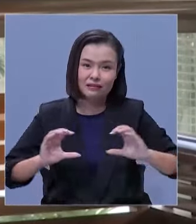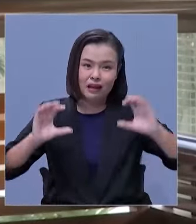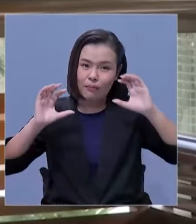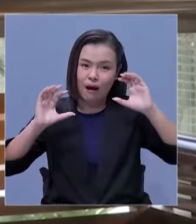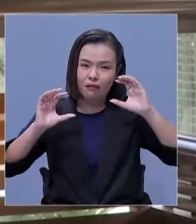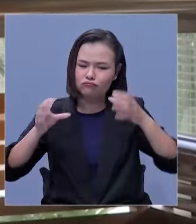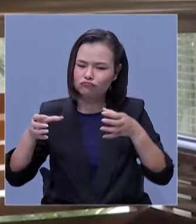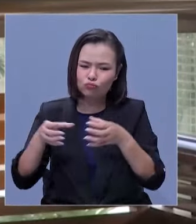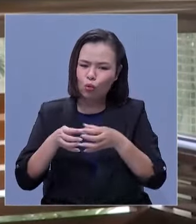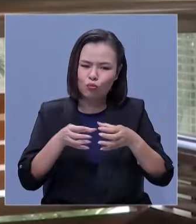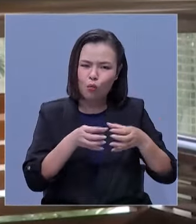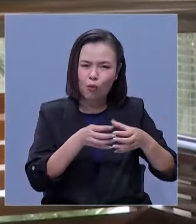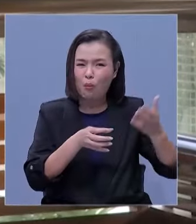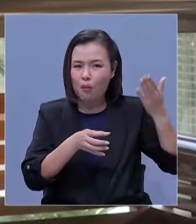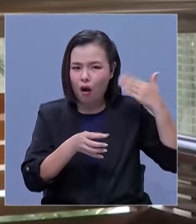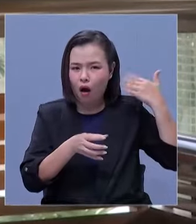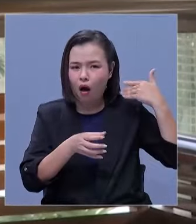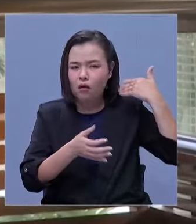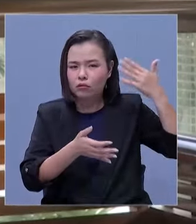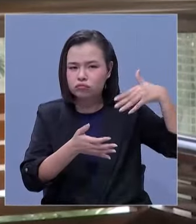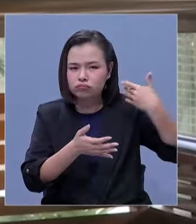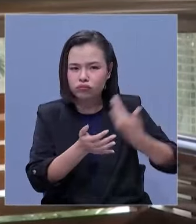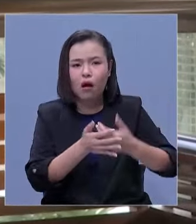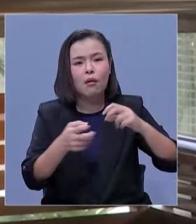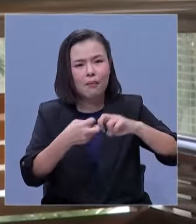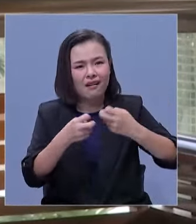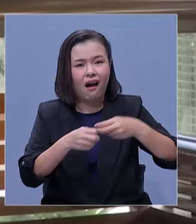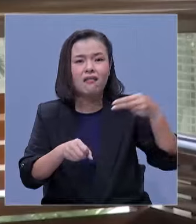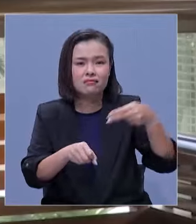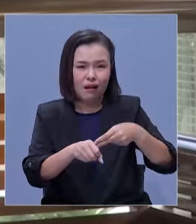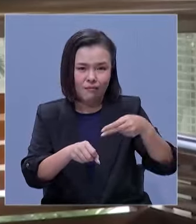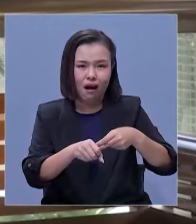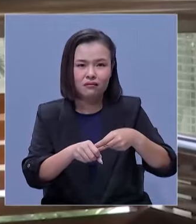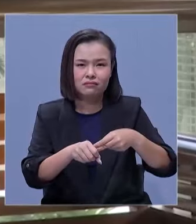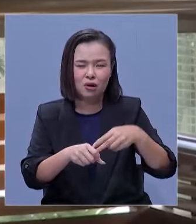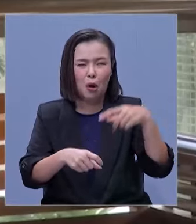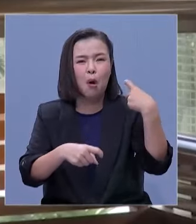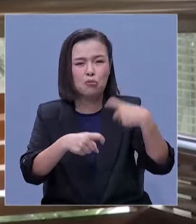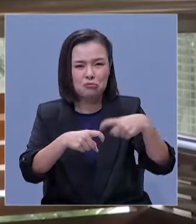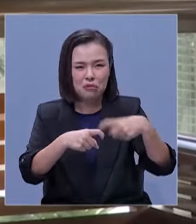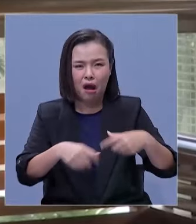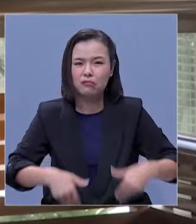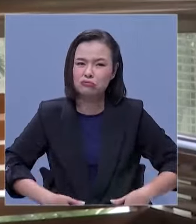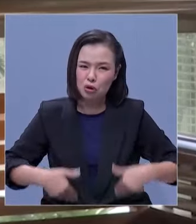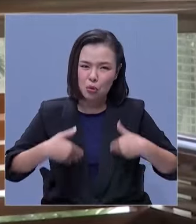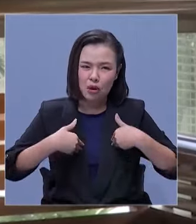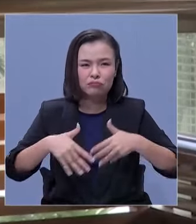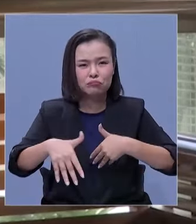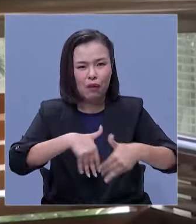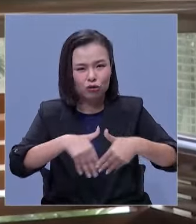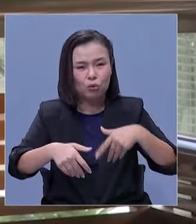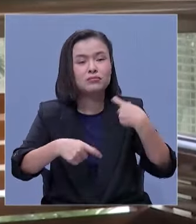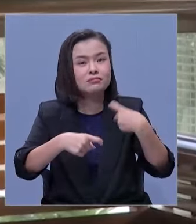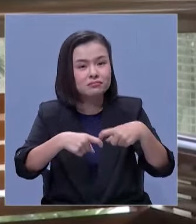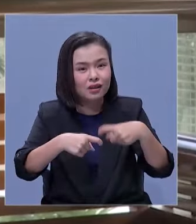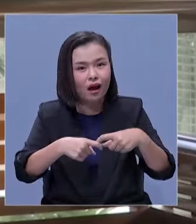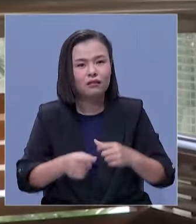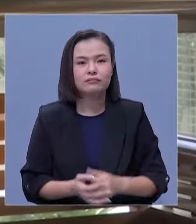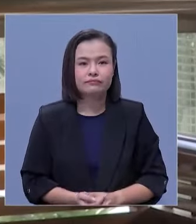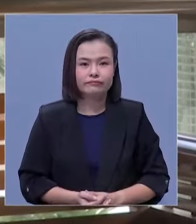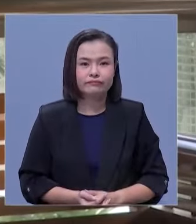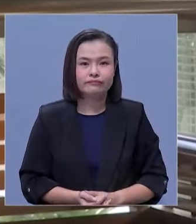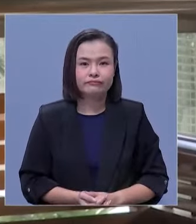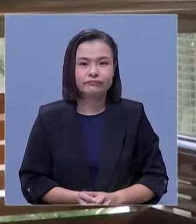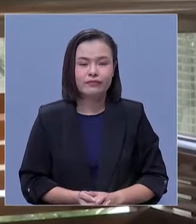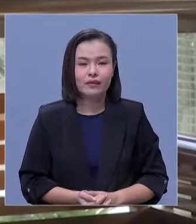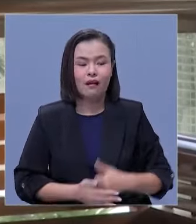ทุกรัฐบาลเลยถ้ามาเจอวิกฤตของน้ำมันเนี่ยมันก็จะอยู่ยากกันนนะเพราะฉะนั้นมันก็ต้องอยู่ที่ฝี